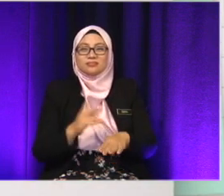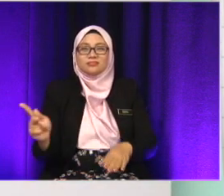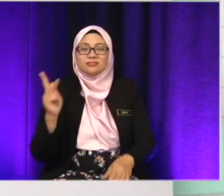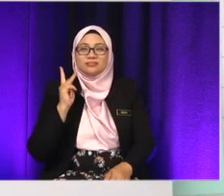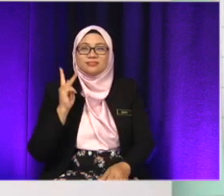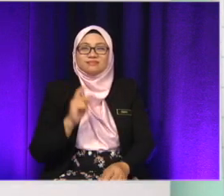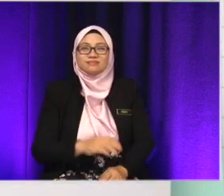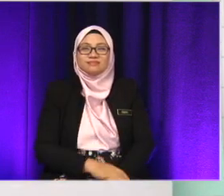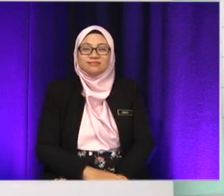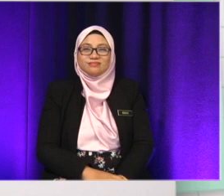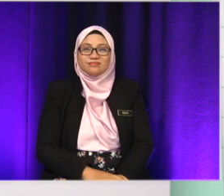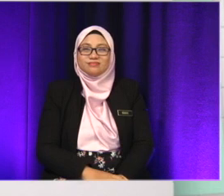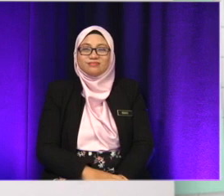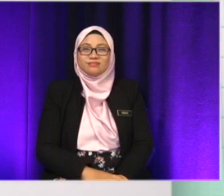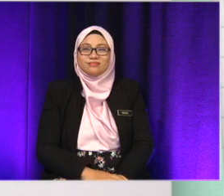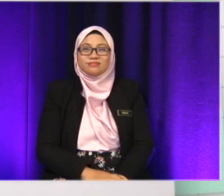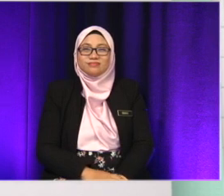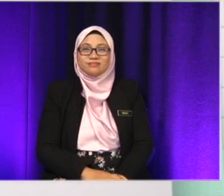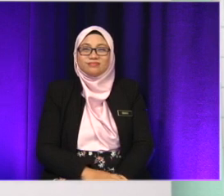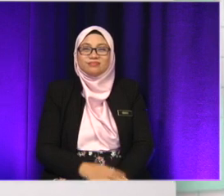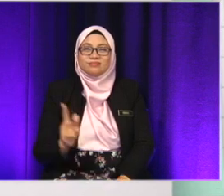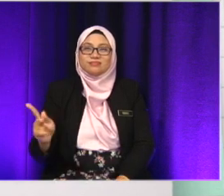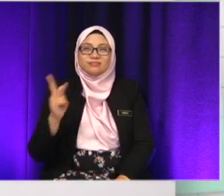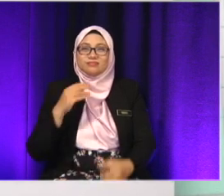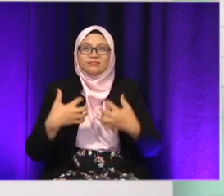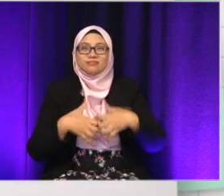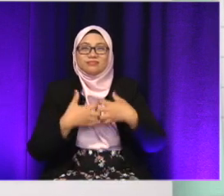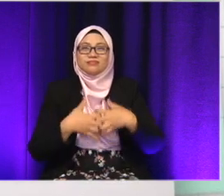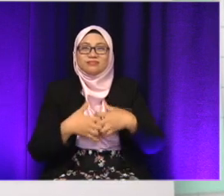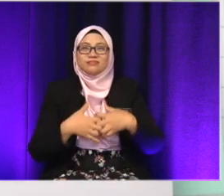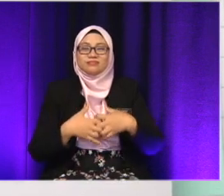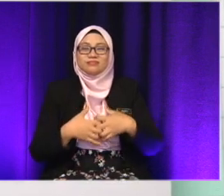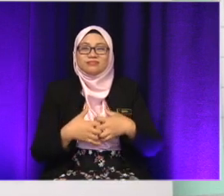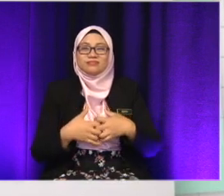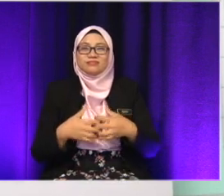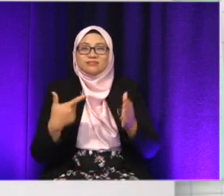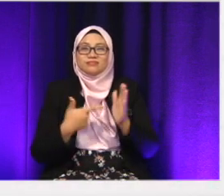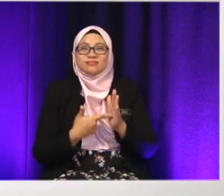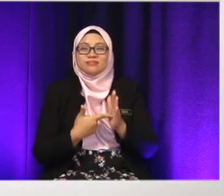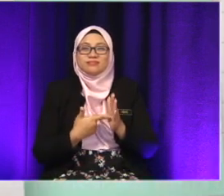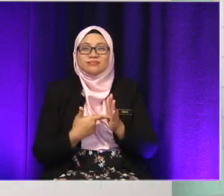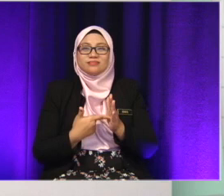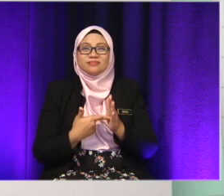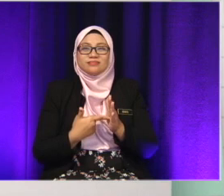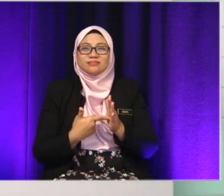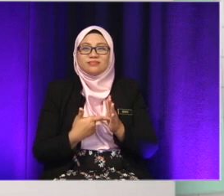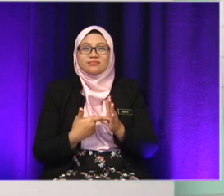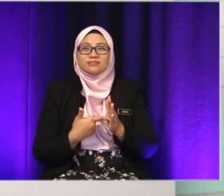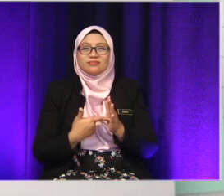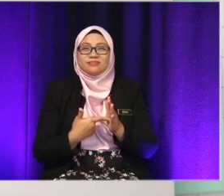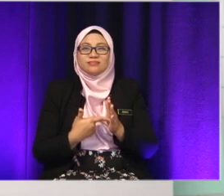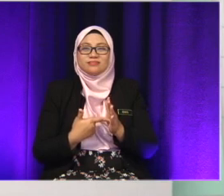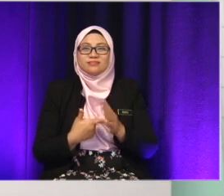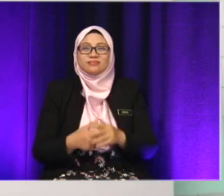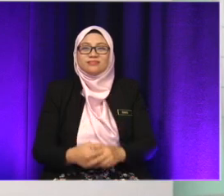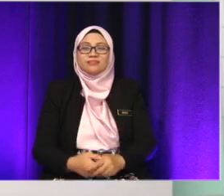Okey. Kuasa apa tu? Kuasa elektrik. Okey. Lagi. Tapi teruskan je. Teruskan lagi cikgu.